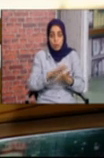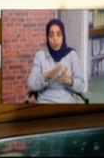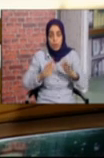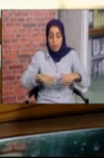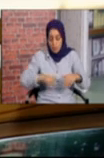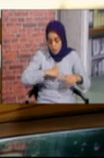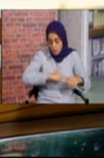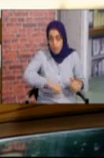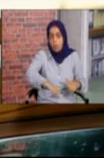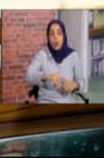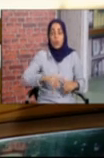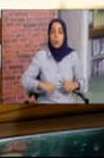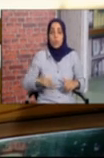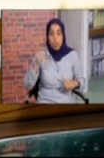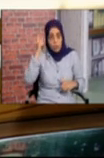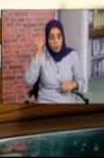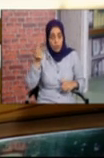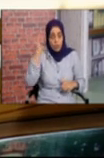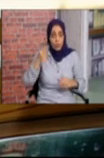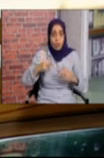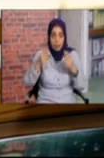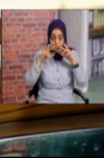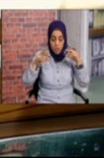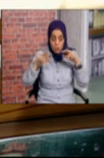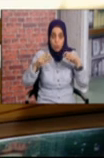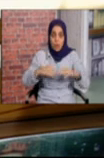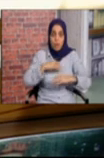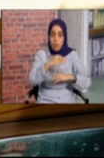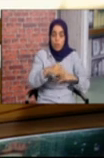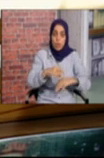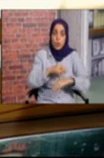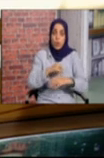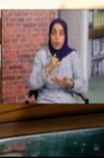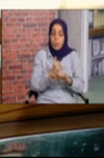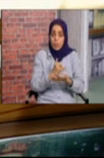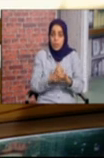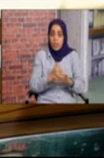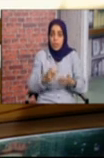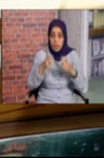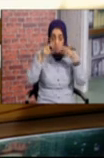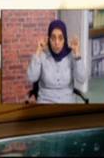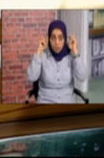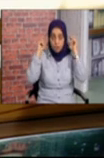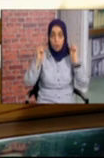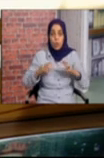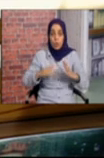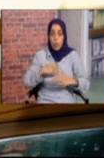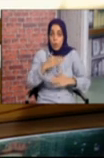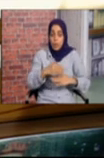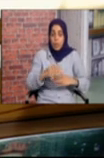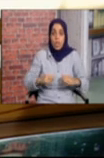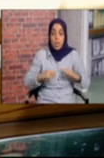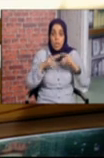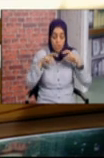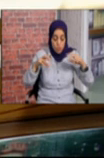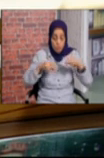مستمره. الفكره في الكشف المبكر على تلاميذ المرحله الابتدائيه ان هو يلبس النظاره لو هو محتاجها، ويتم عمليه